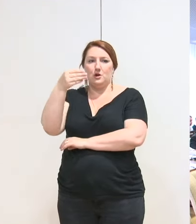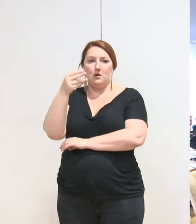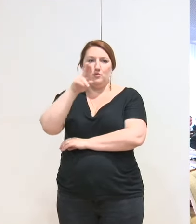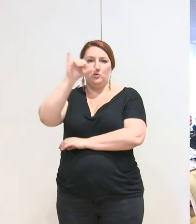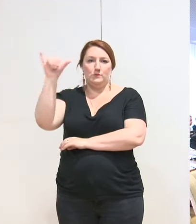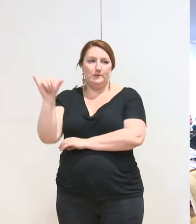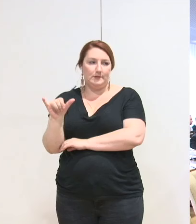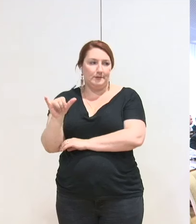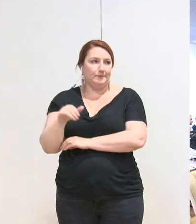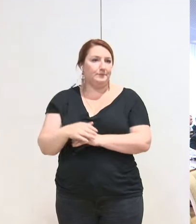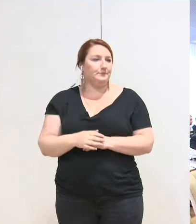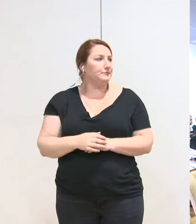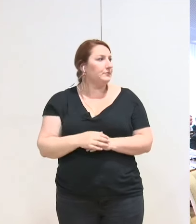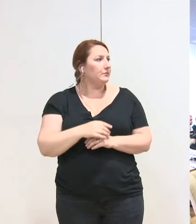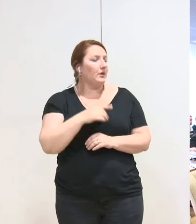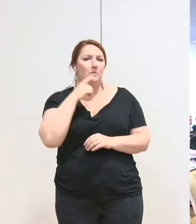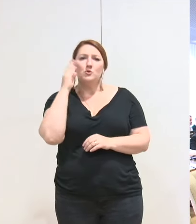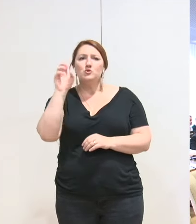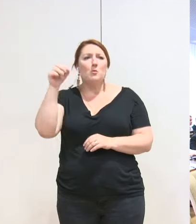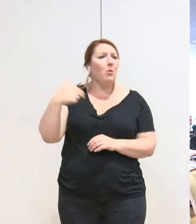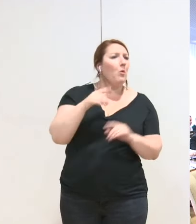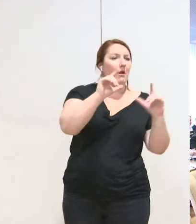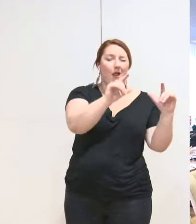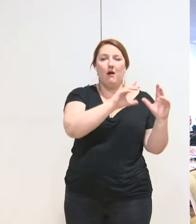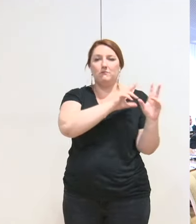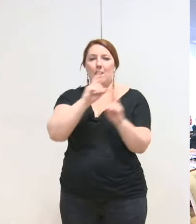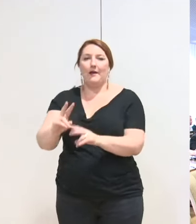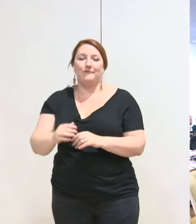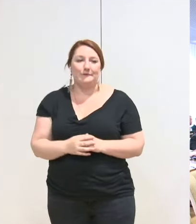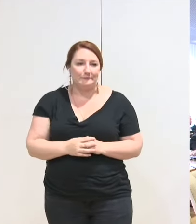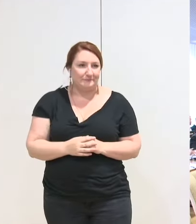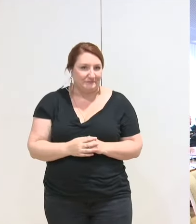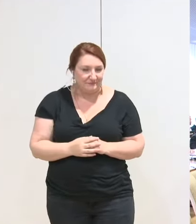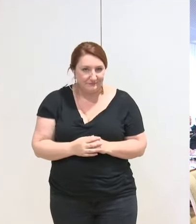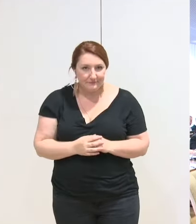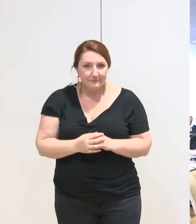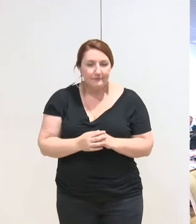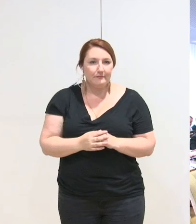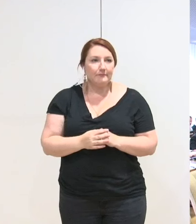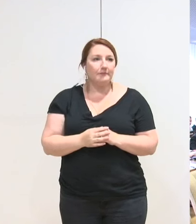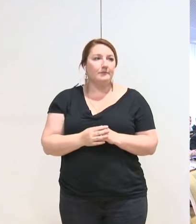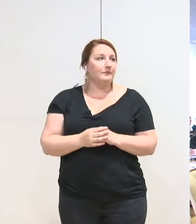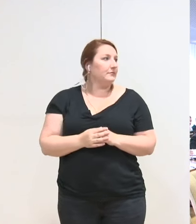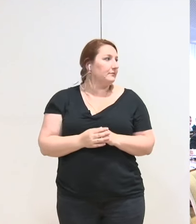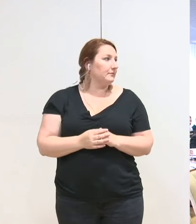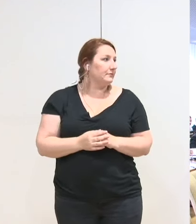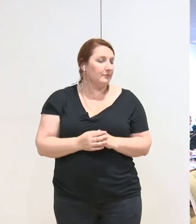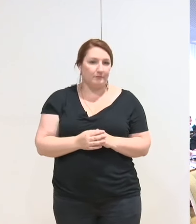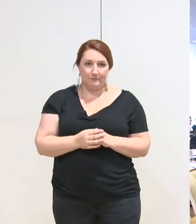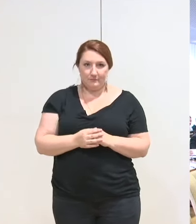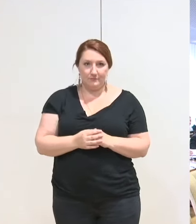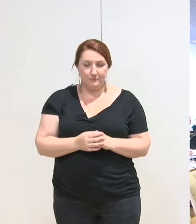il arrive monsieur George burba donne pouvoir à Madame jordanov pour